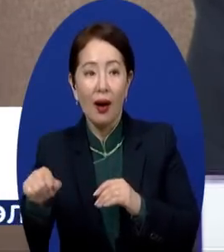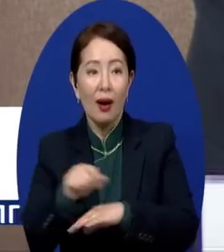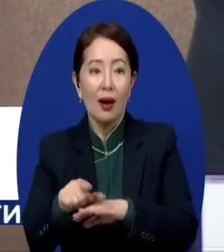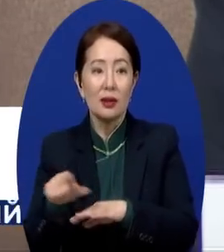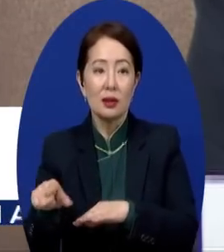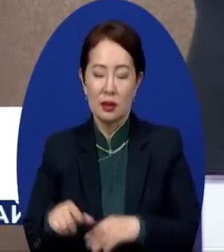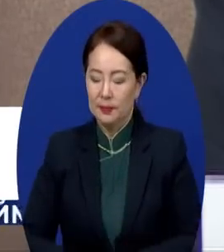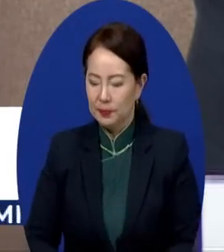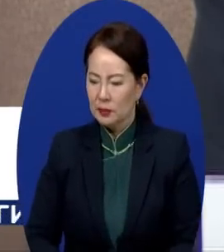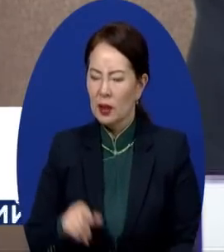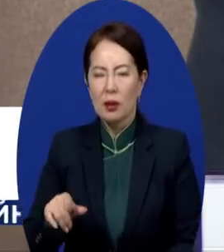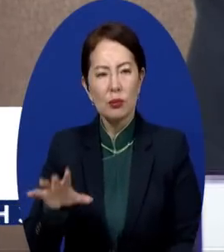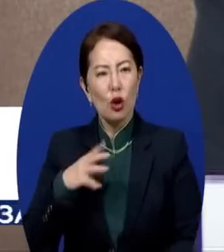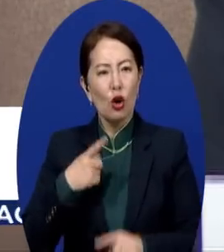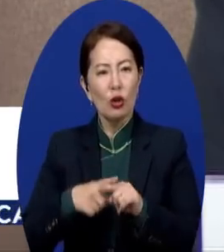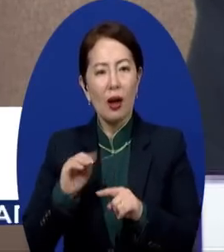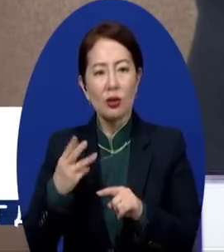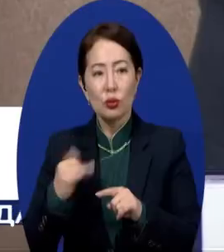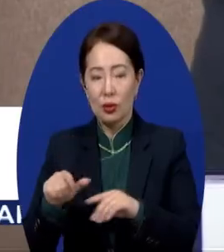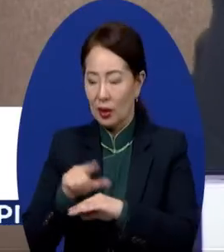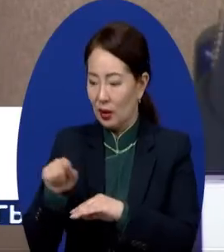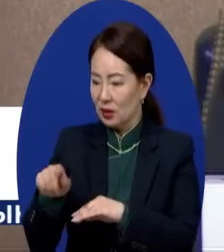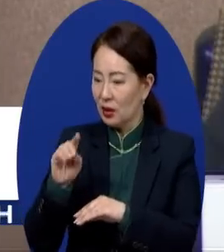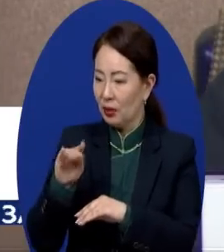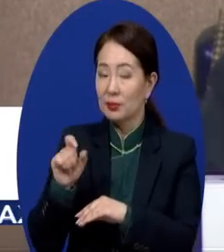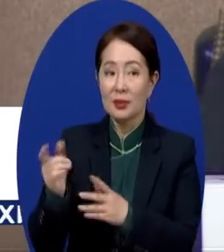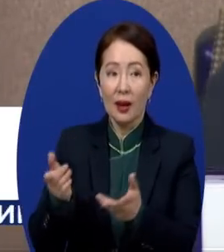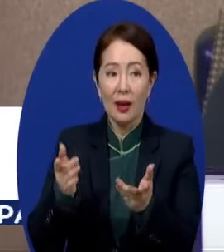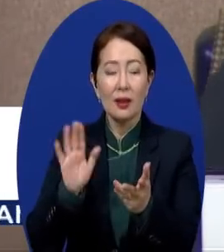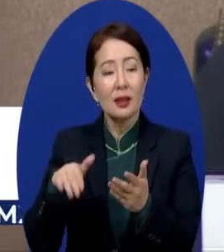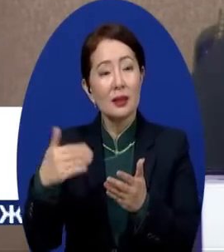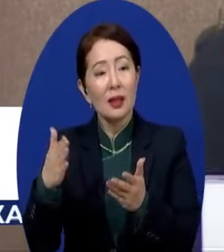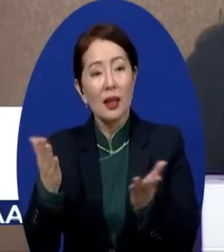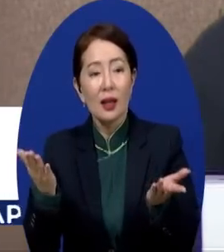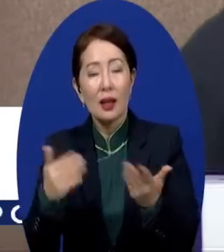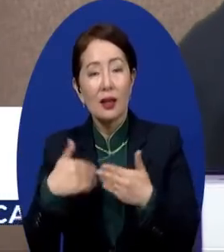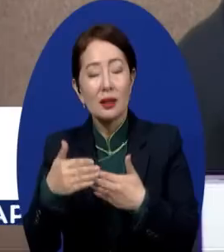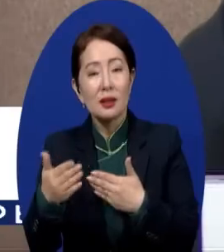байгаа хөдөөж хүн эдвэр газруудынхаа хэмжээ гаргаж ирнэ. Эндээс бид нар юу хэлж ирэх вэ? Цаашдаа бол энэ